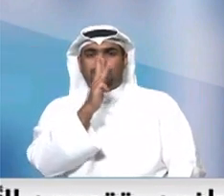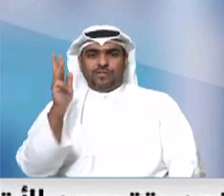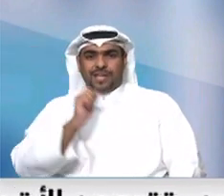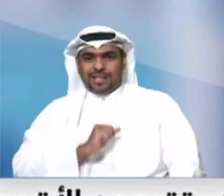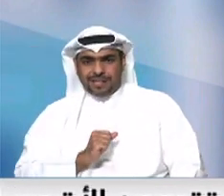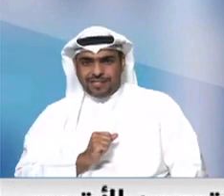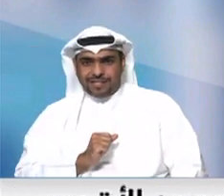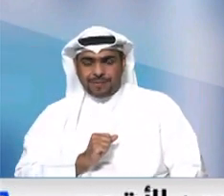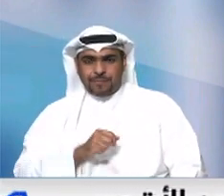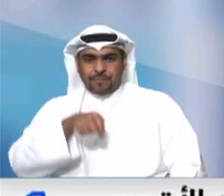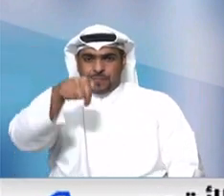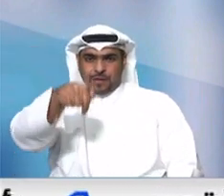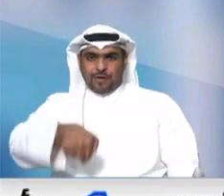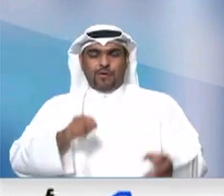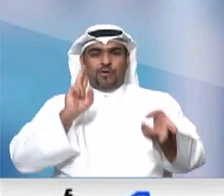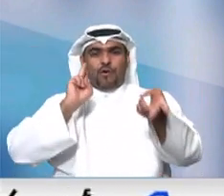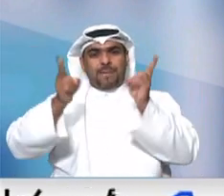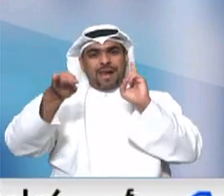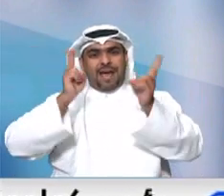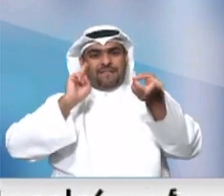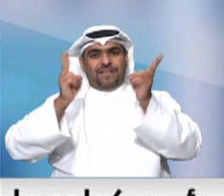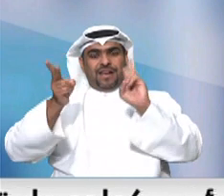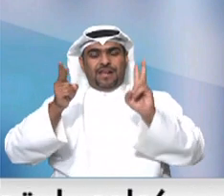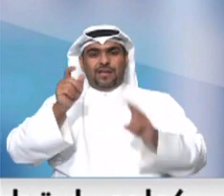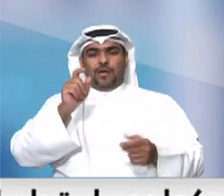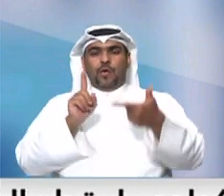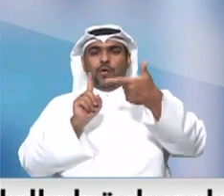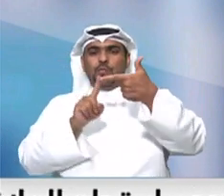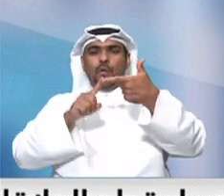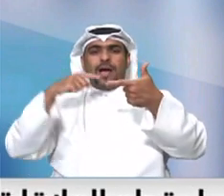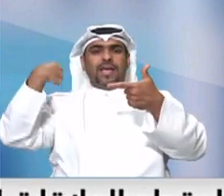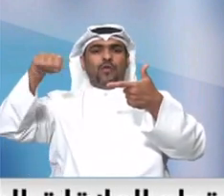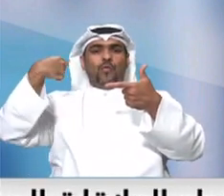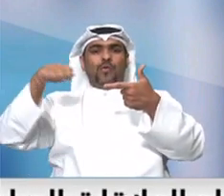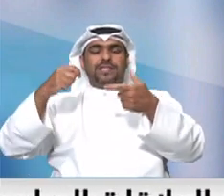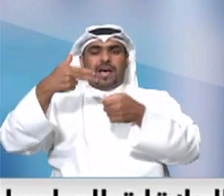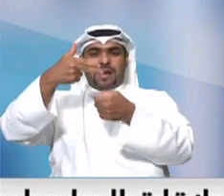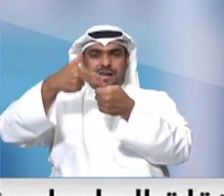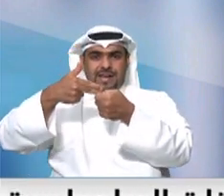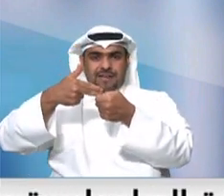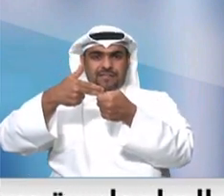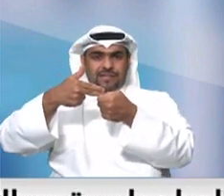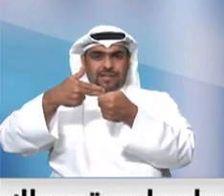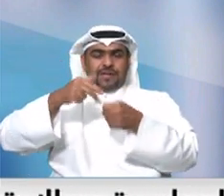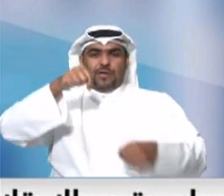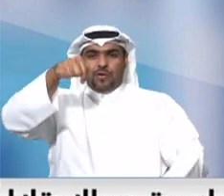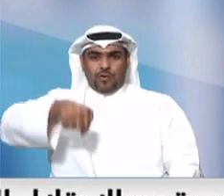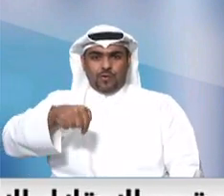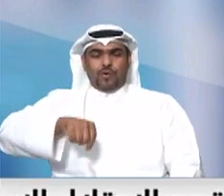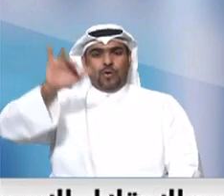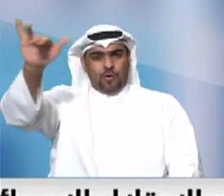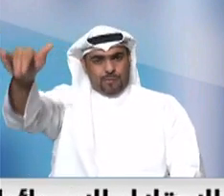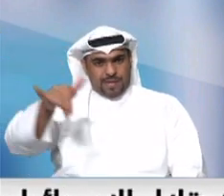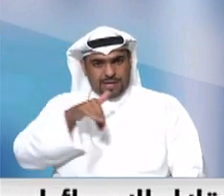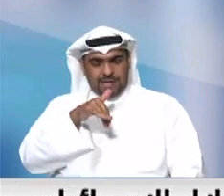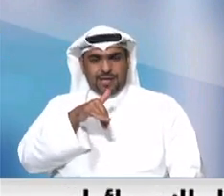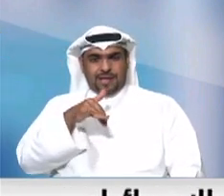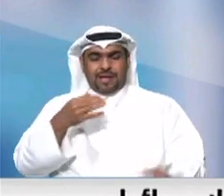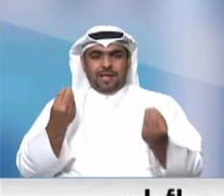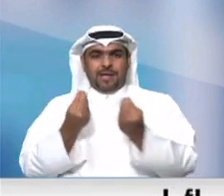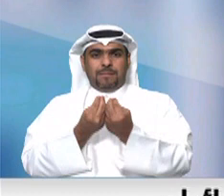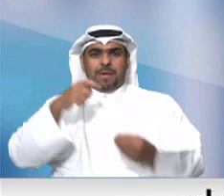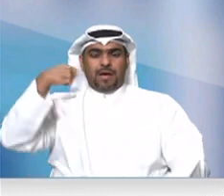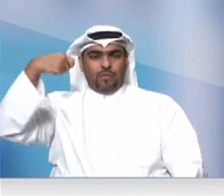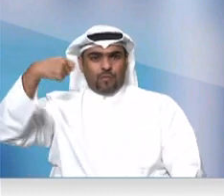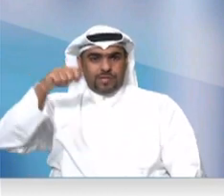خلال حفل أقيم بحضور وكيل وزارة النفط الشيخ الدكتور نمر فهد المالك الصباح ومسؤولين عن وزارة